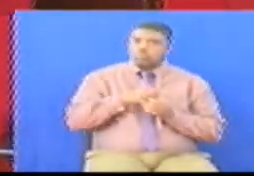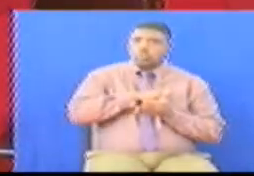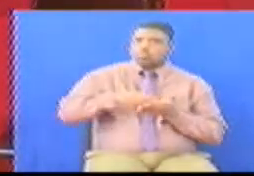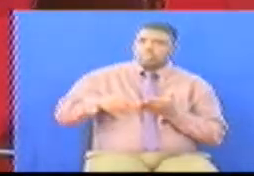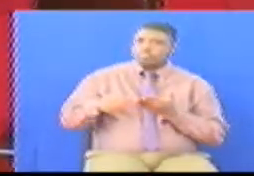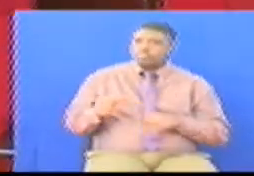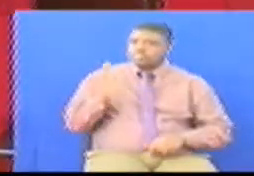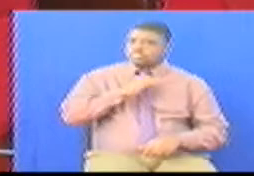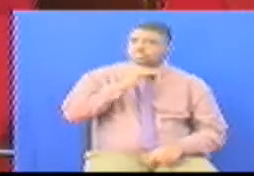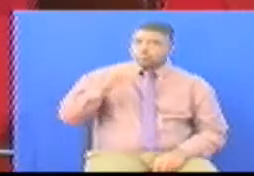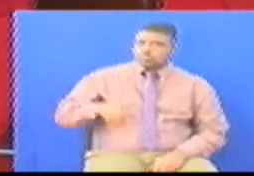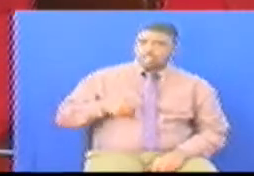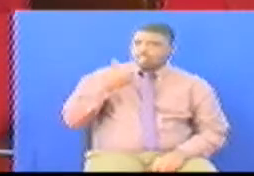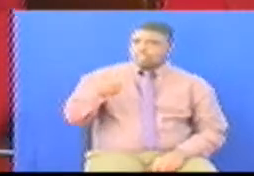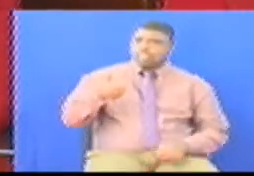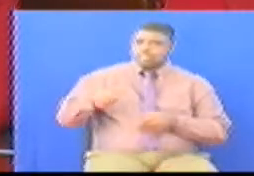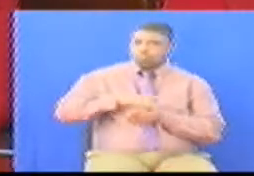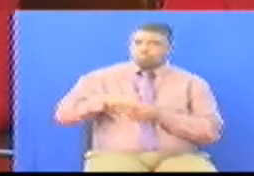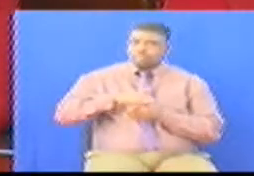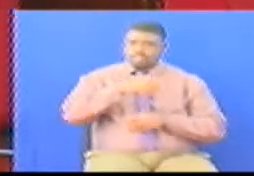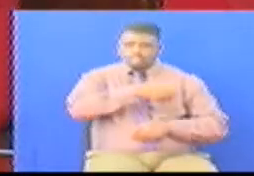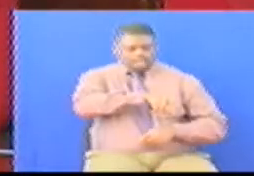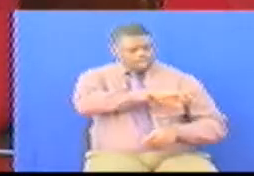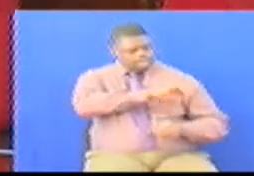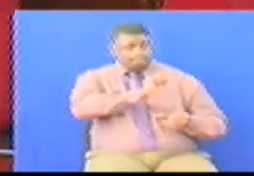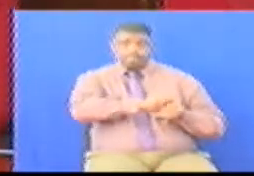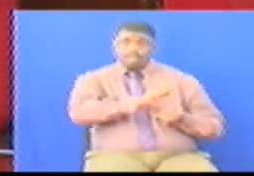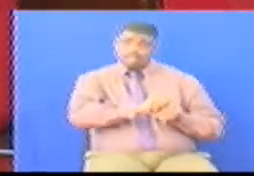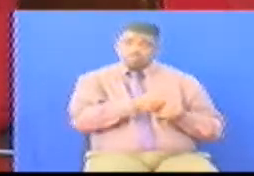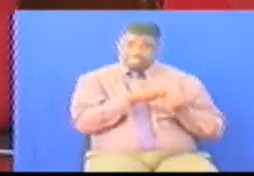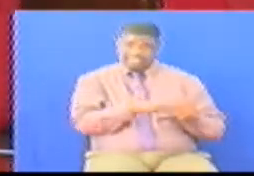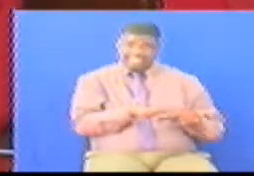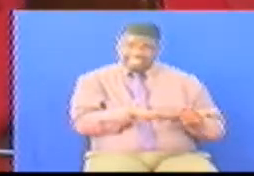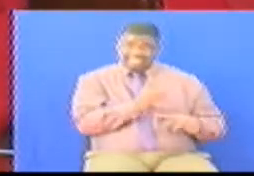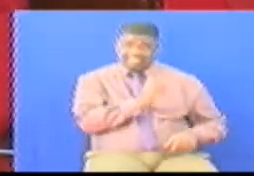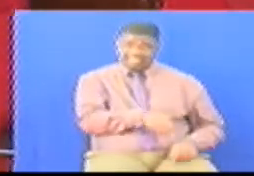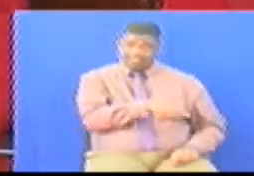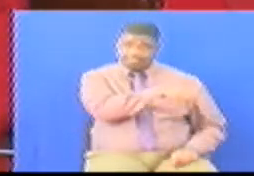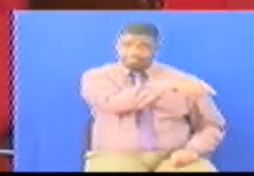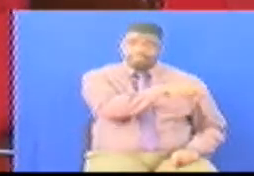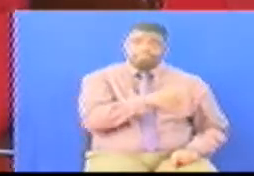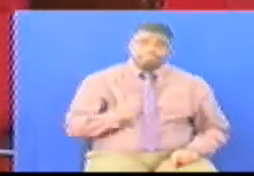siku zijazo kwa kutumia rasilimali zilizonazo kwa sasa. Hoja namba 10,